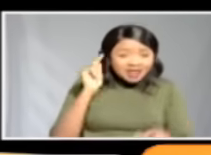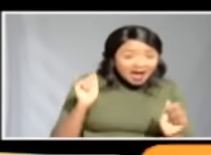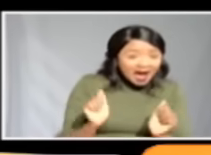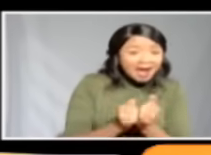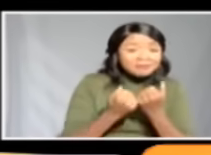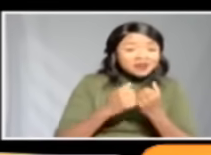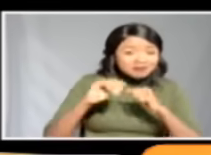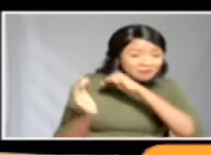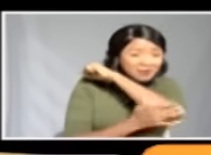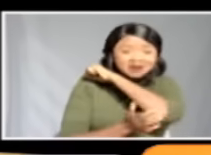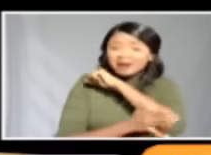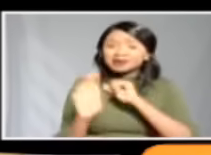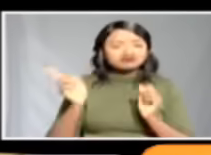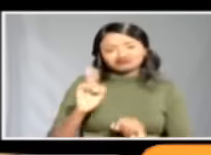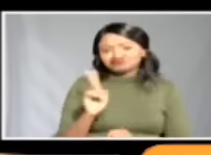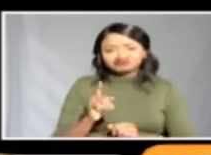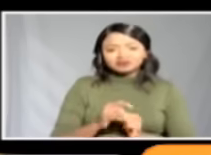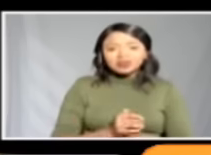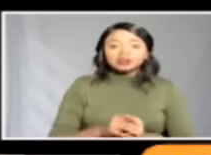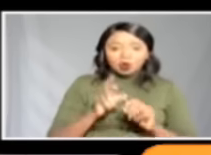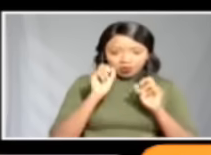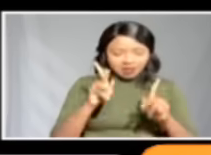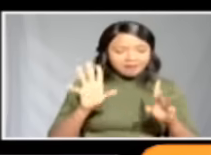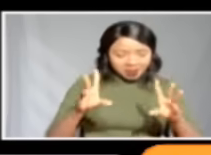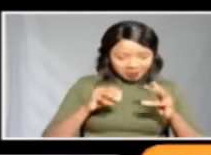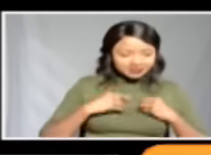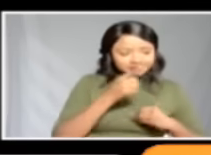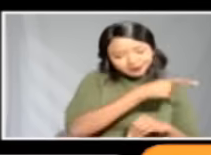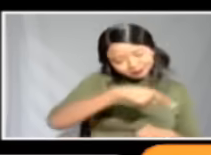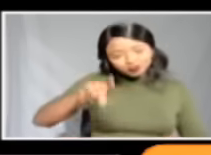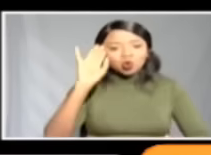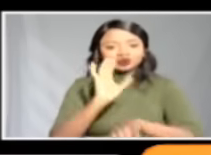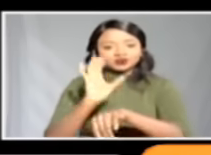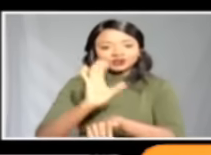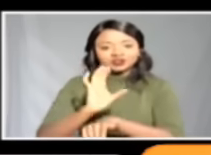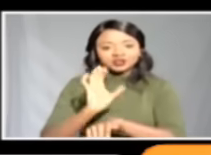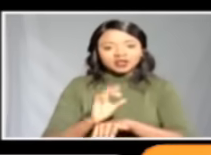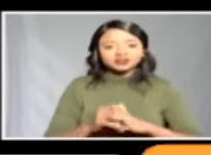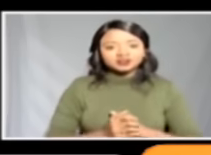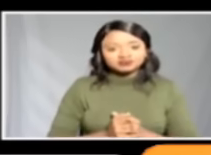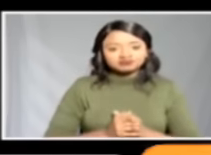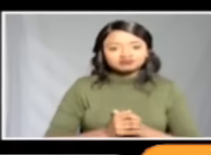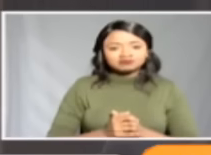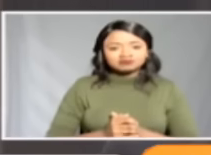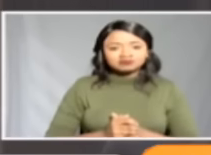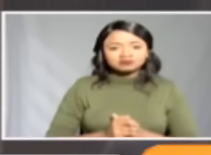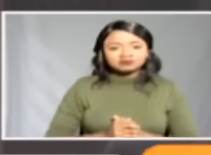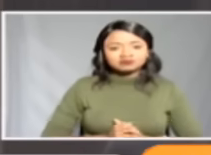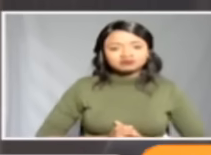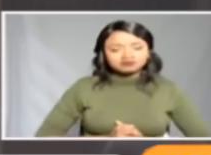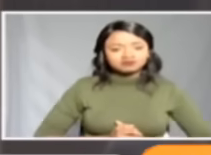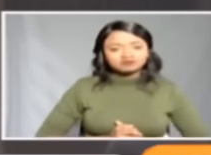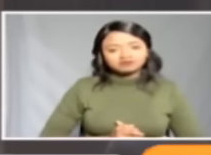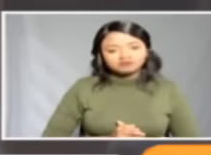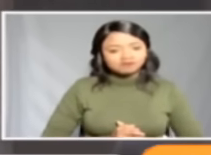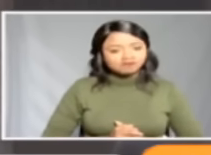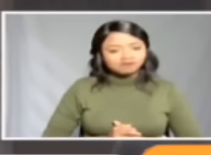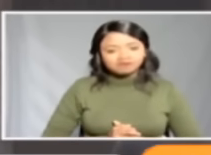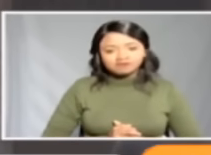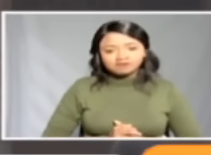zile za mtaa. Sasa tena nikapeleka mtoto kwa chui kukuliwa huko.